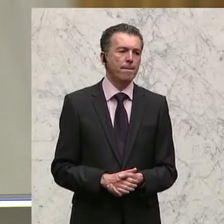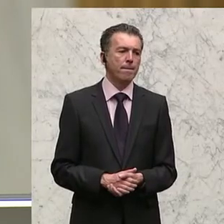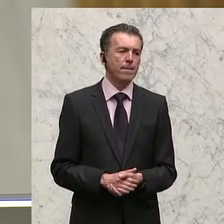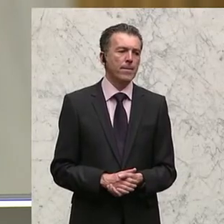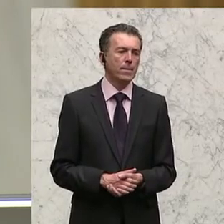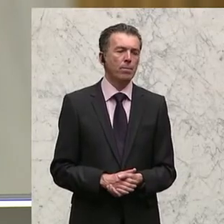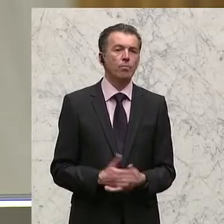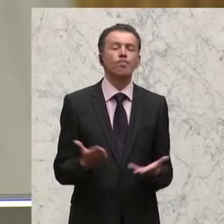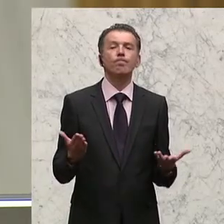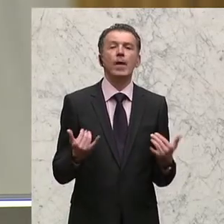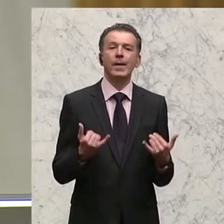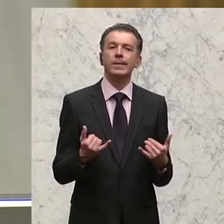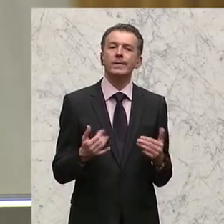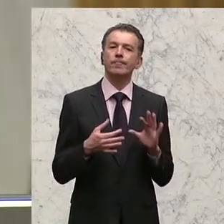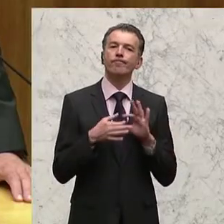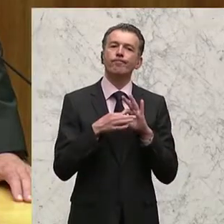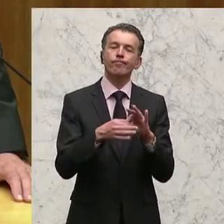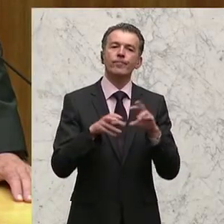Zur Sache selbst.